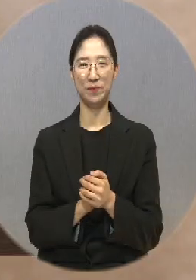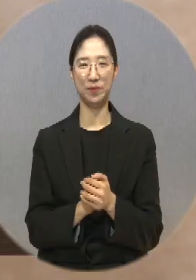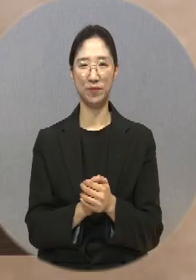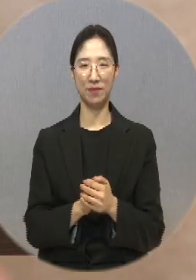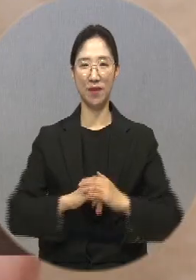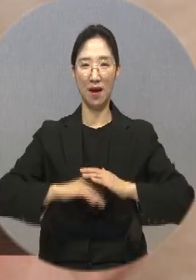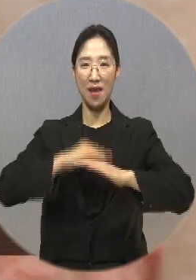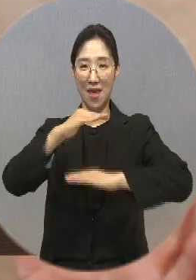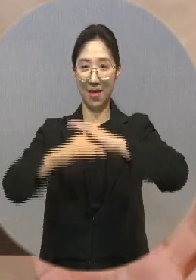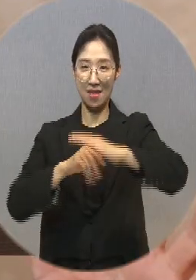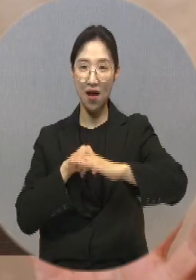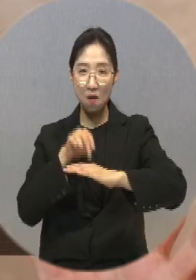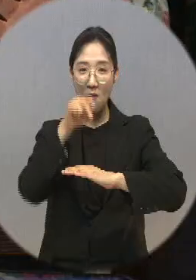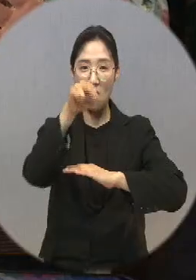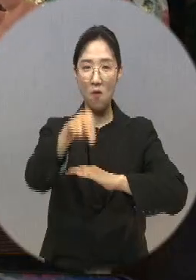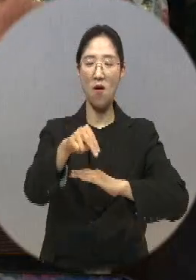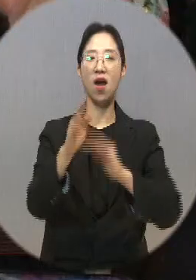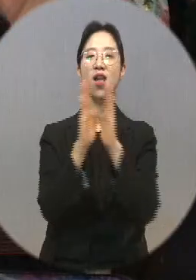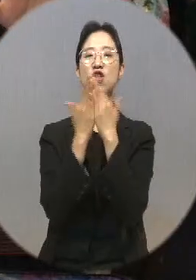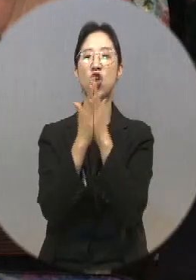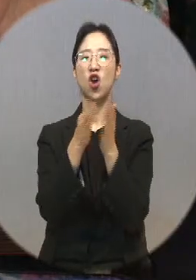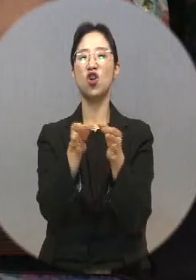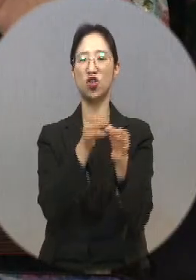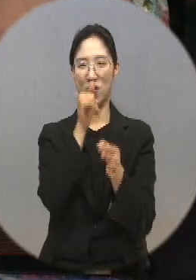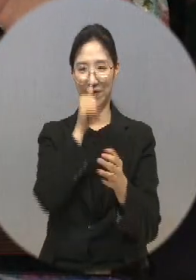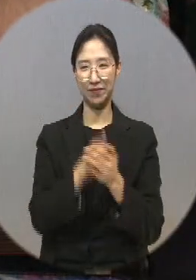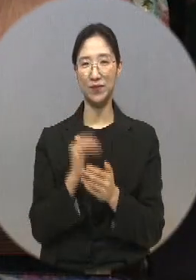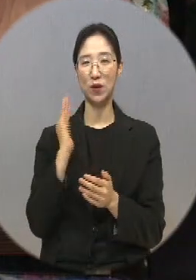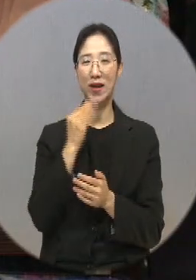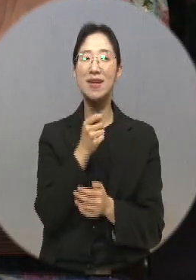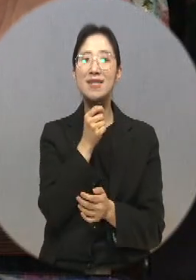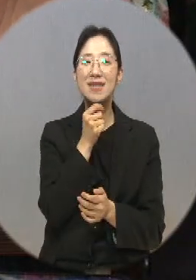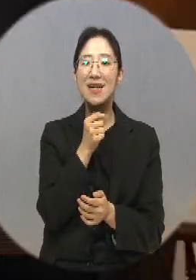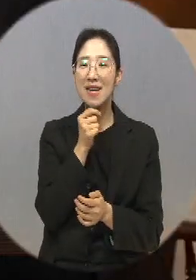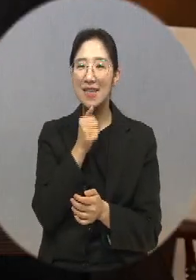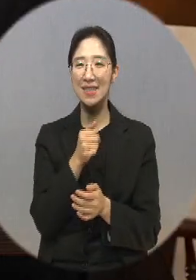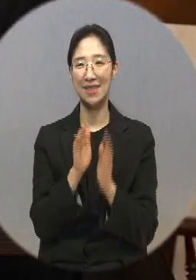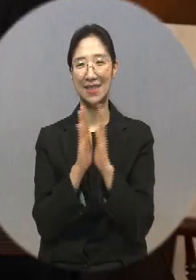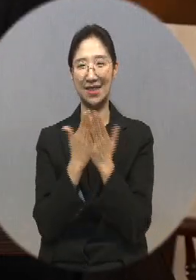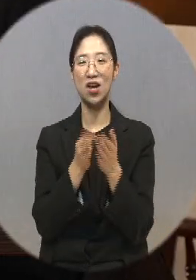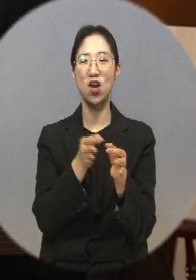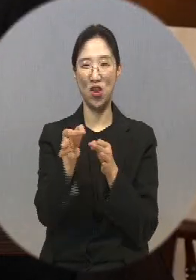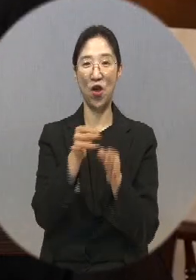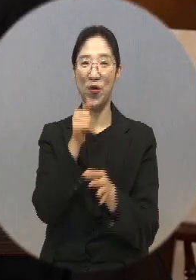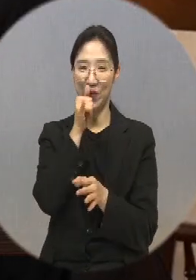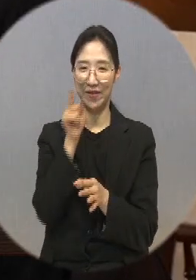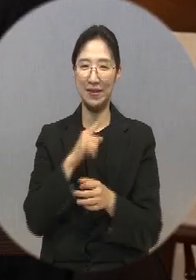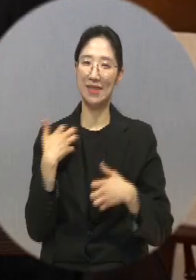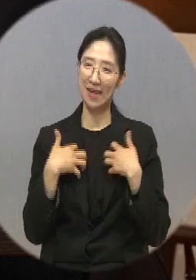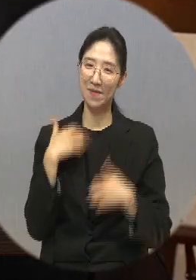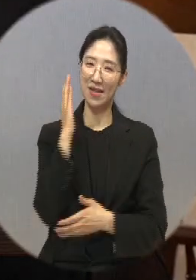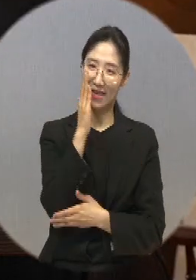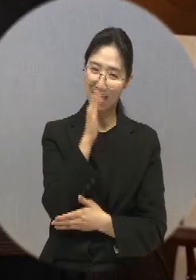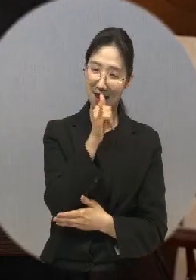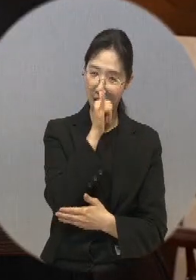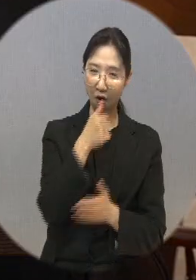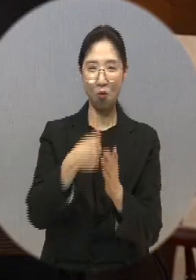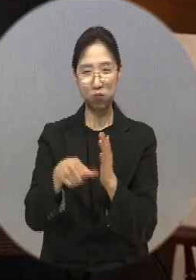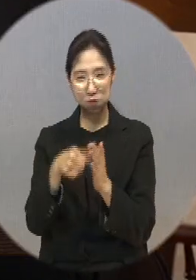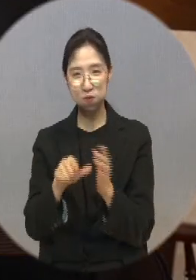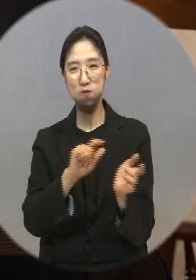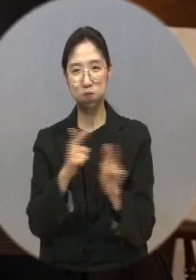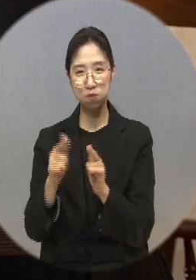계단을 올라가면 서점이 나와요. 요즘에 우리 작은 서점들 있잖아요. 재미있는 이야기들, 뭐 예술가들